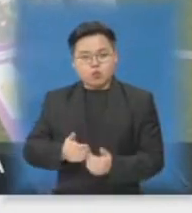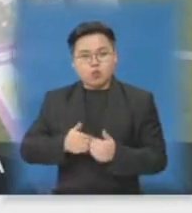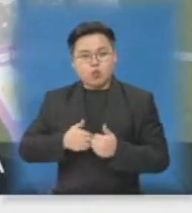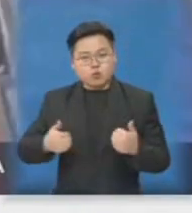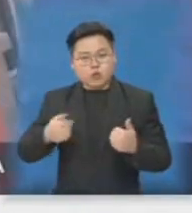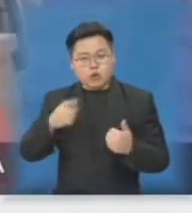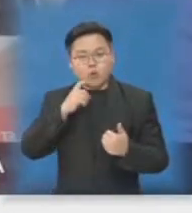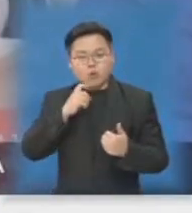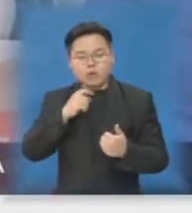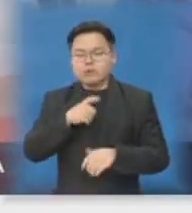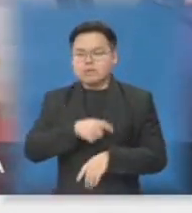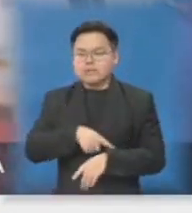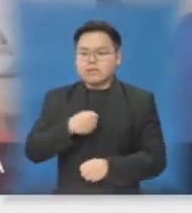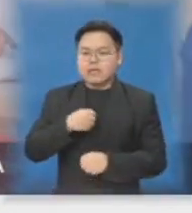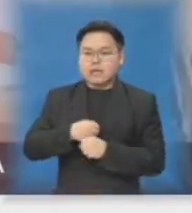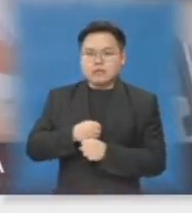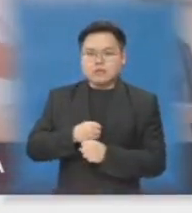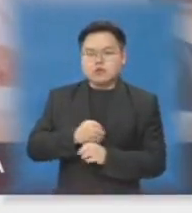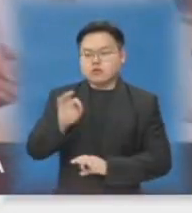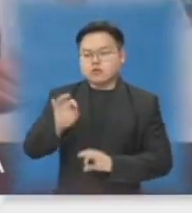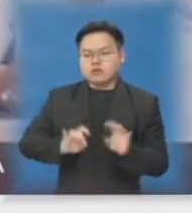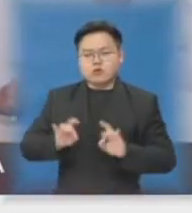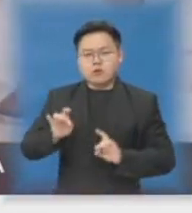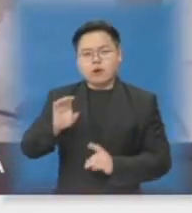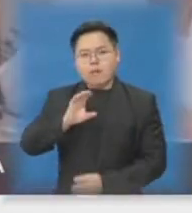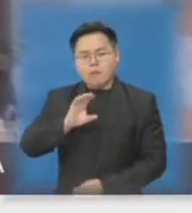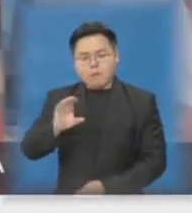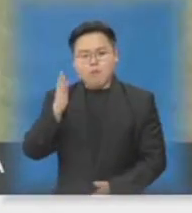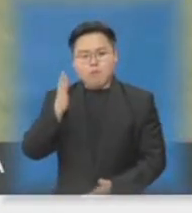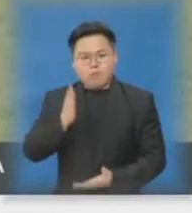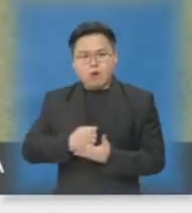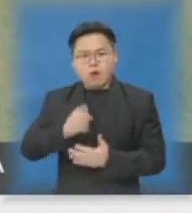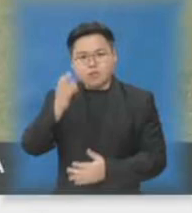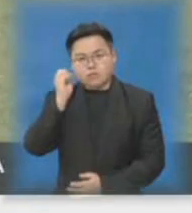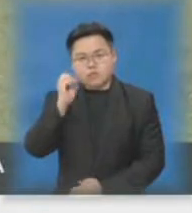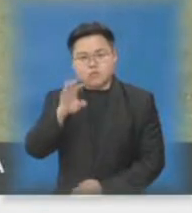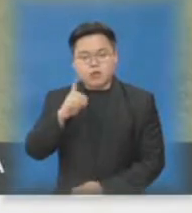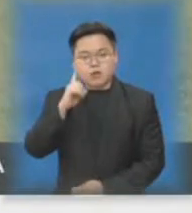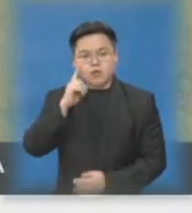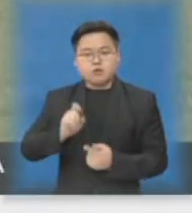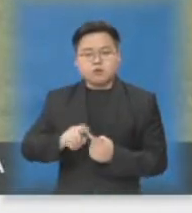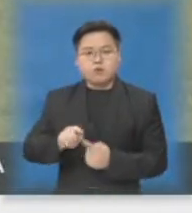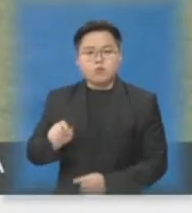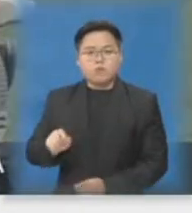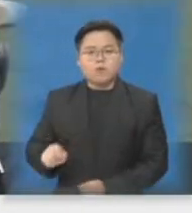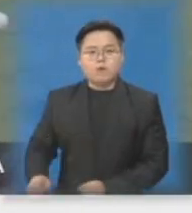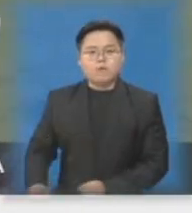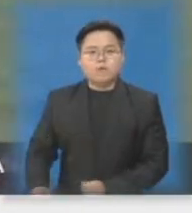цагийн ажлыг санал болгодог байгууллага байдаг гэдгийг таниулах үүднээс тус хөдөлгөөлийг зохион байгуулжээ.